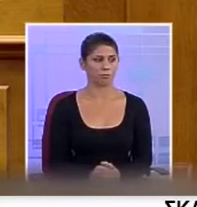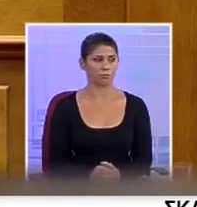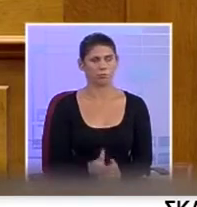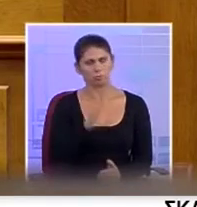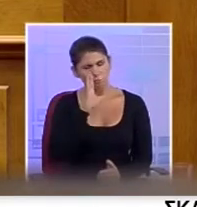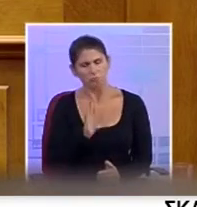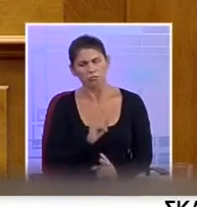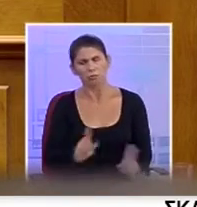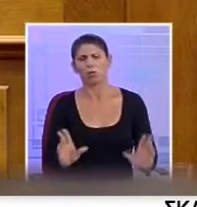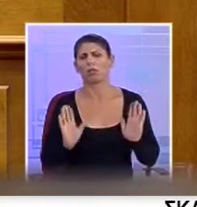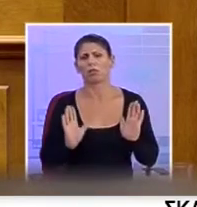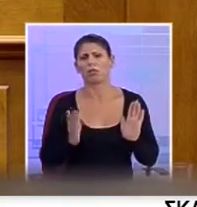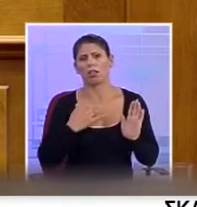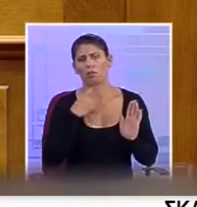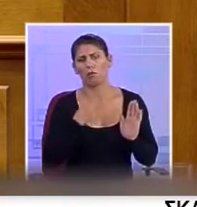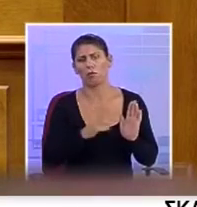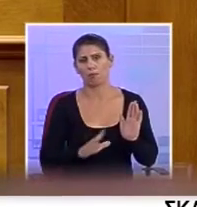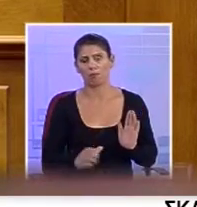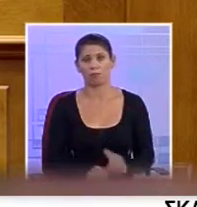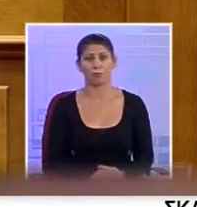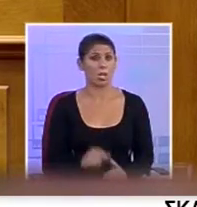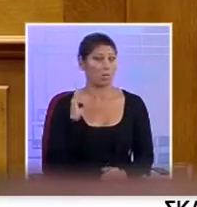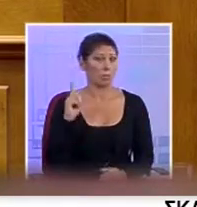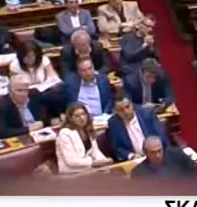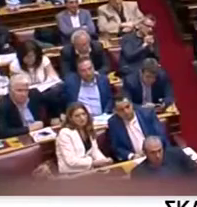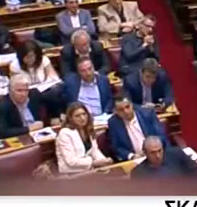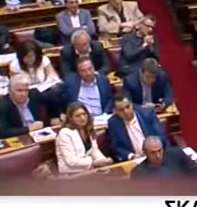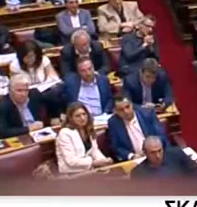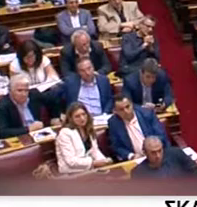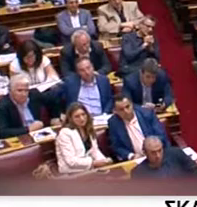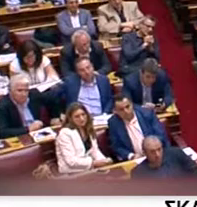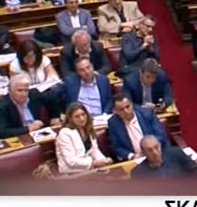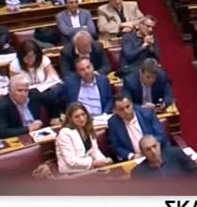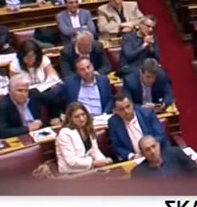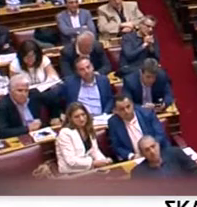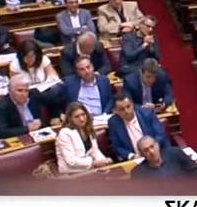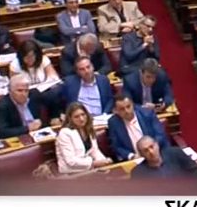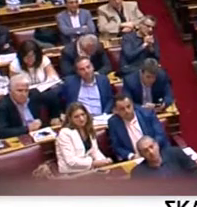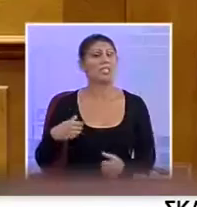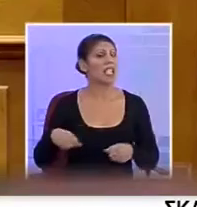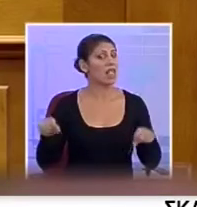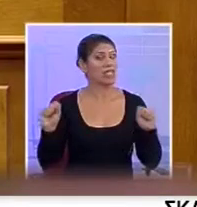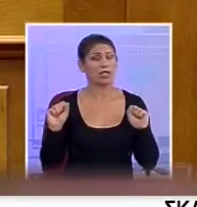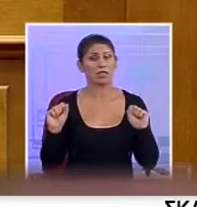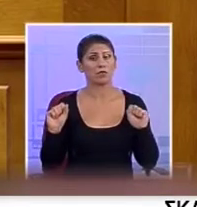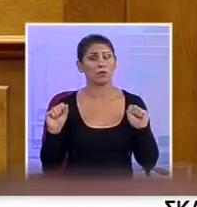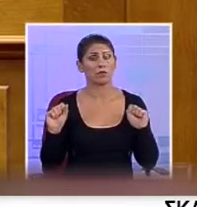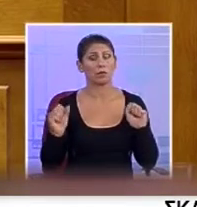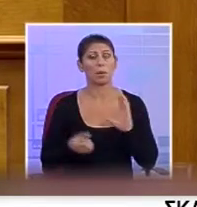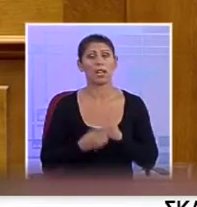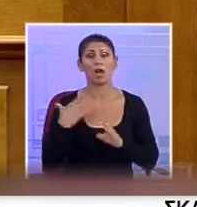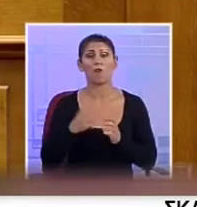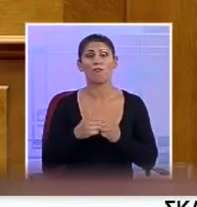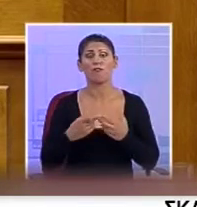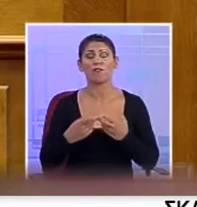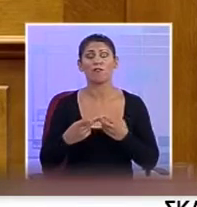Ειλικρινά. Πρώτον, δεν σας εμπιστευόμαστε. Εμείς δεν συμφωνούμε με τις